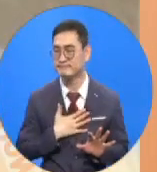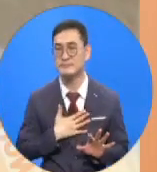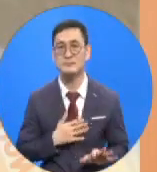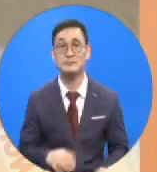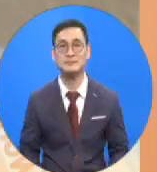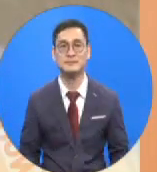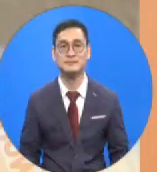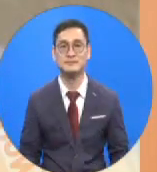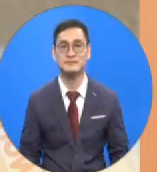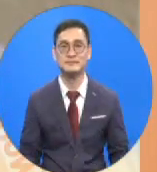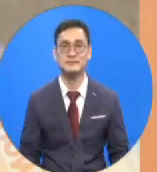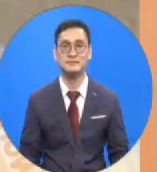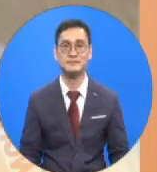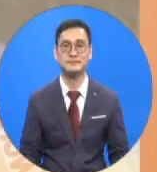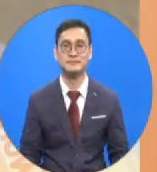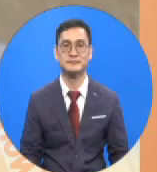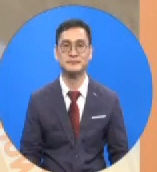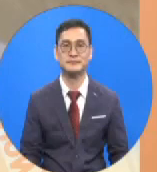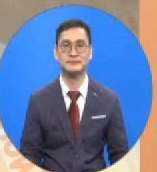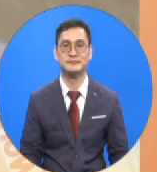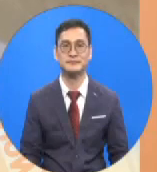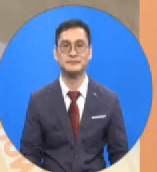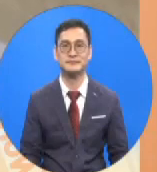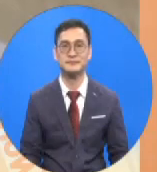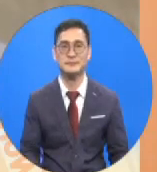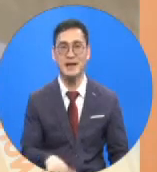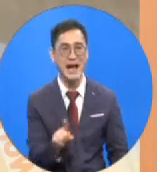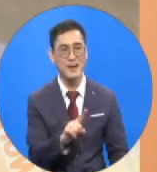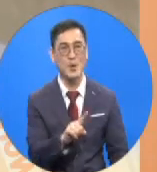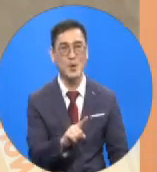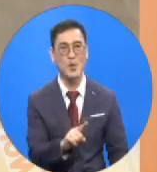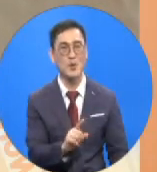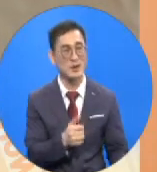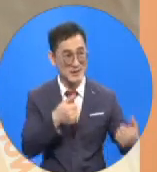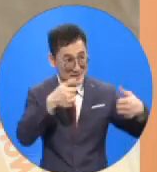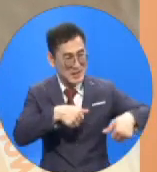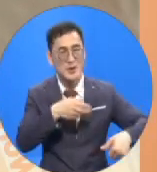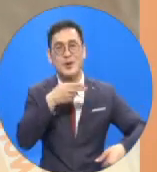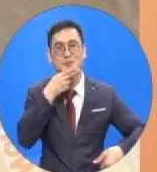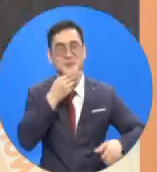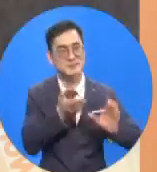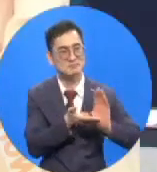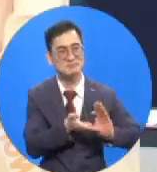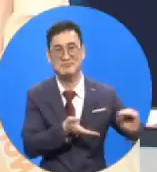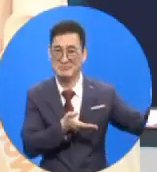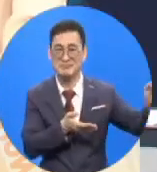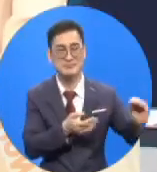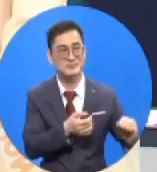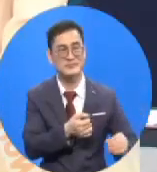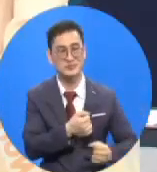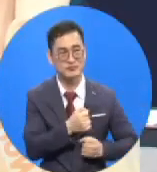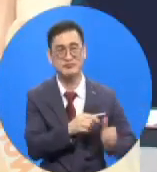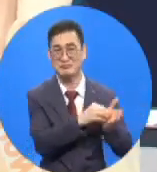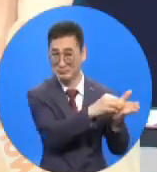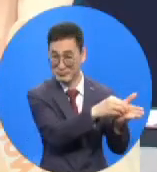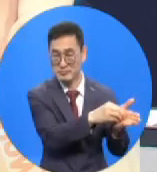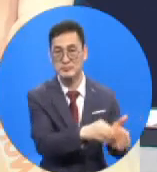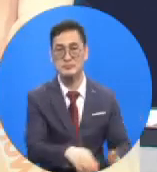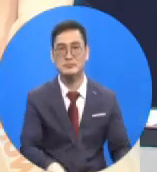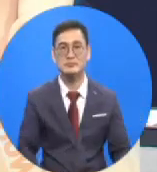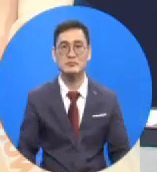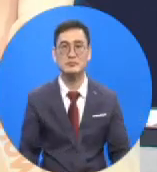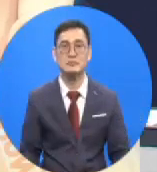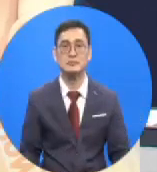엔터테인먼트 수장 이상 전에 어떤 그 행사 없이 일어나기 바로 이런 점 가지고 있습니다 예 통로까지 그런데 이번에는